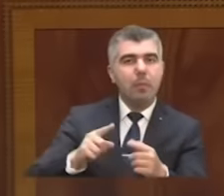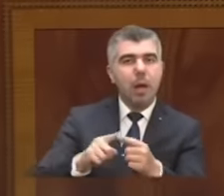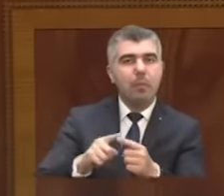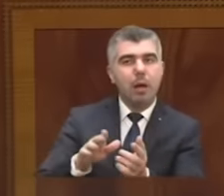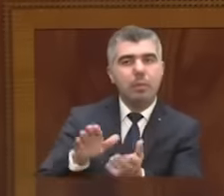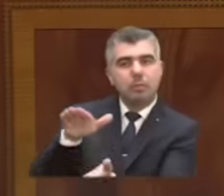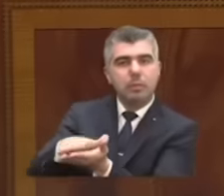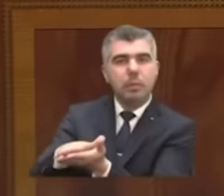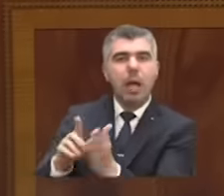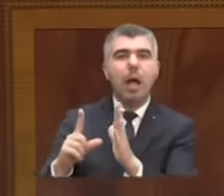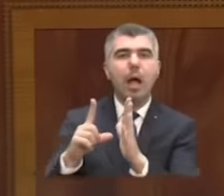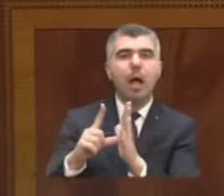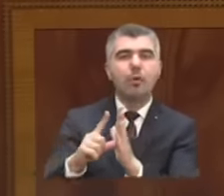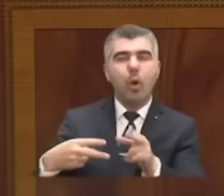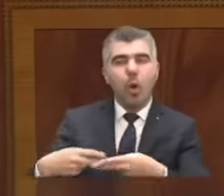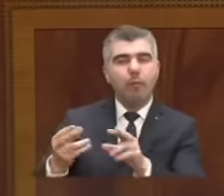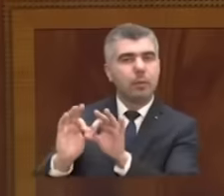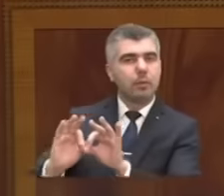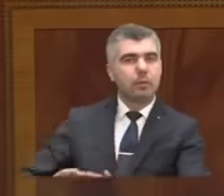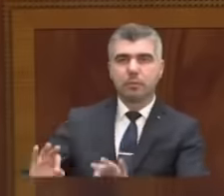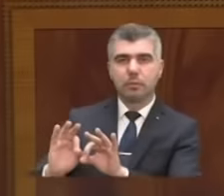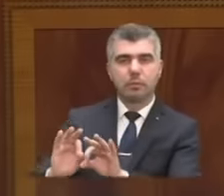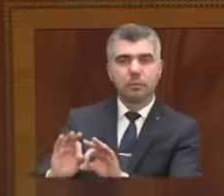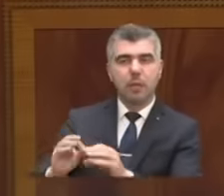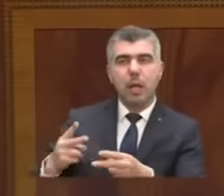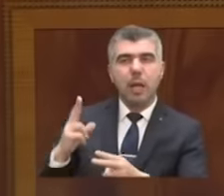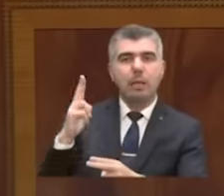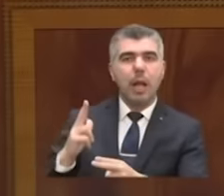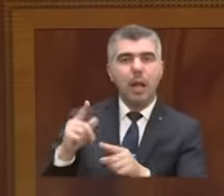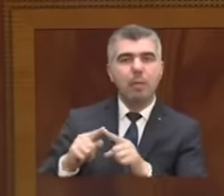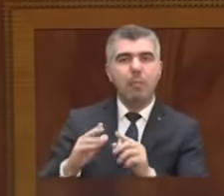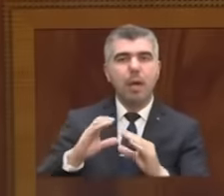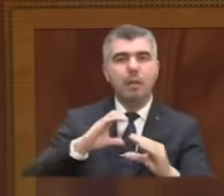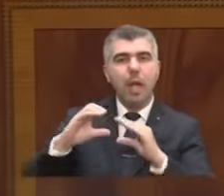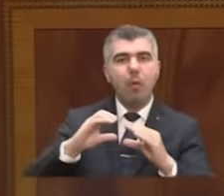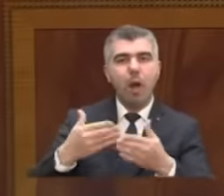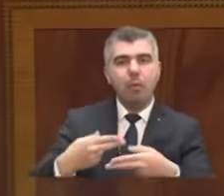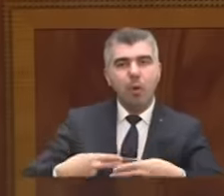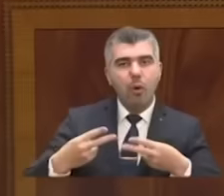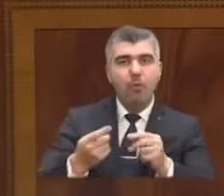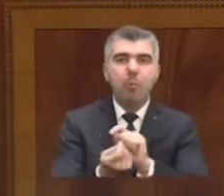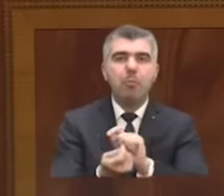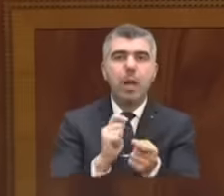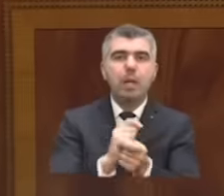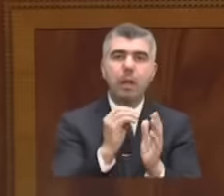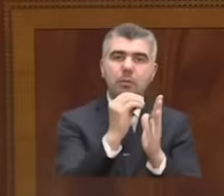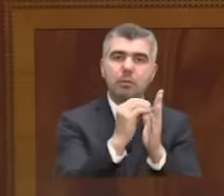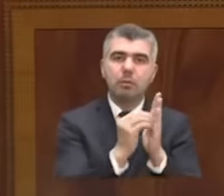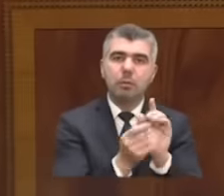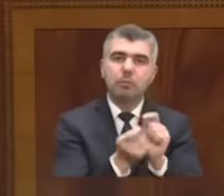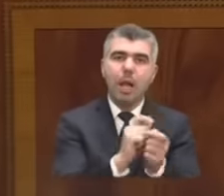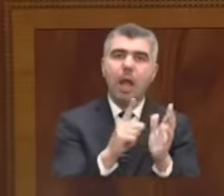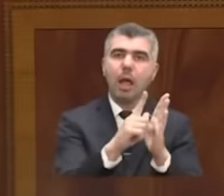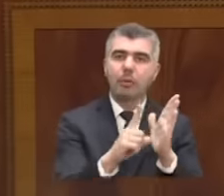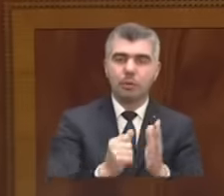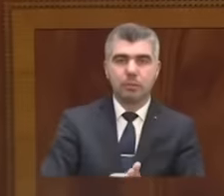الاتفاق على تجميد العمل بالنظام الأساسي وإطلاق جلسات للحوار مع النقابات التعليمية بهدف